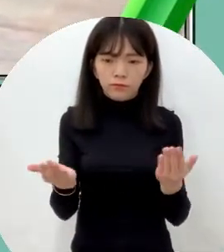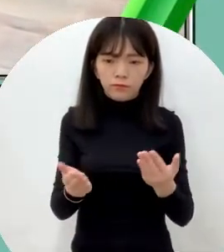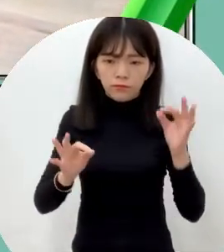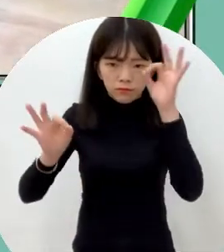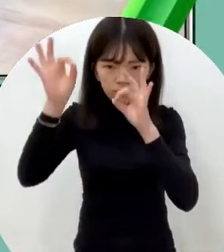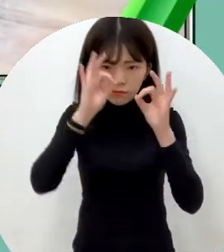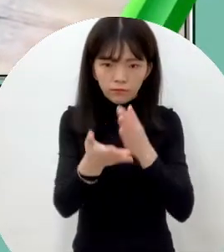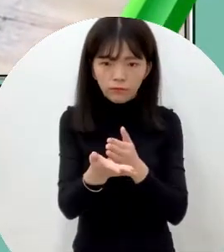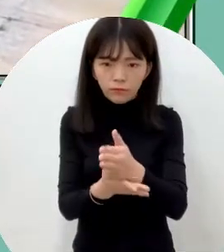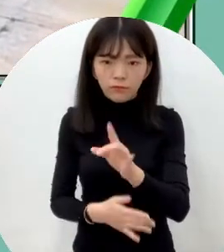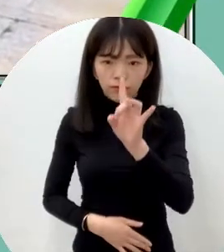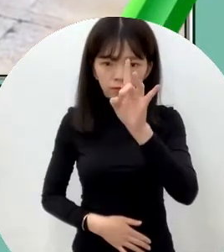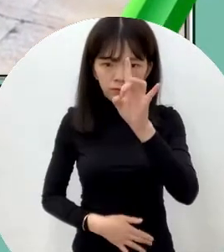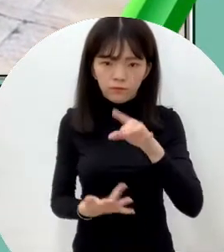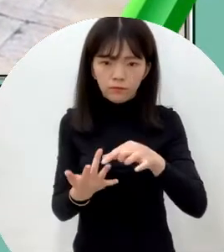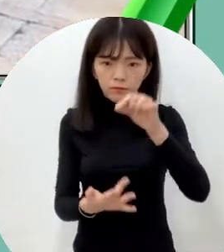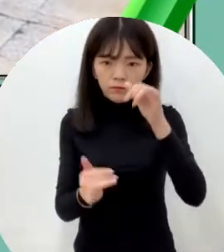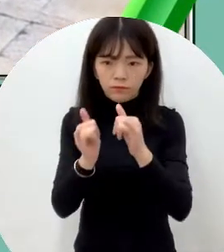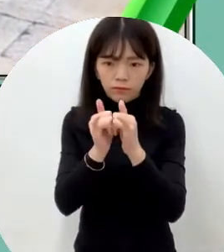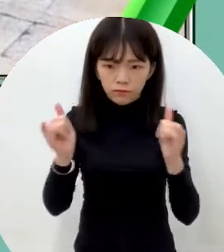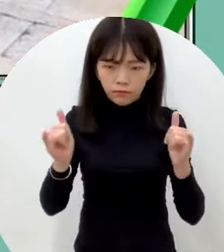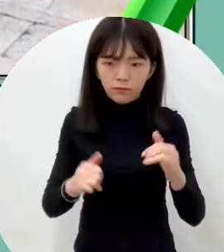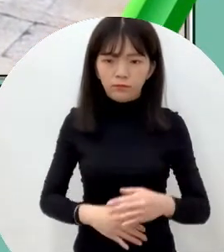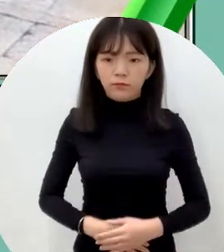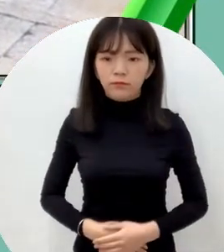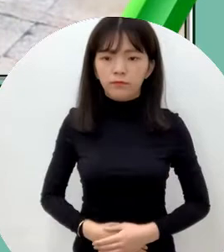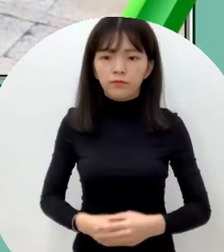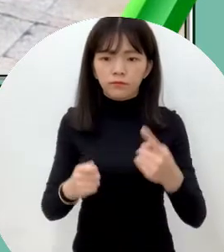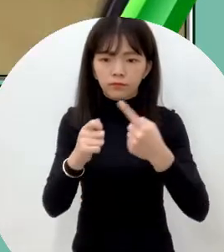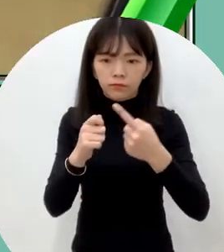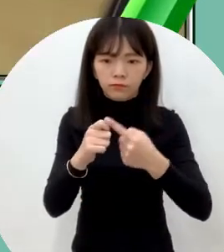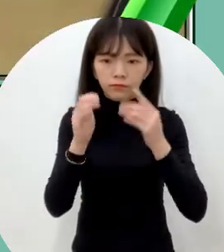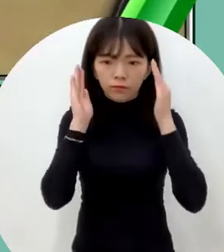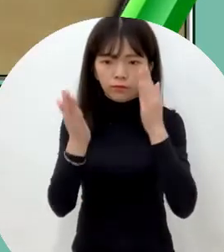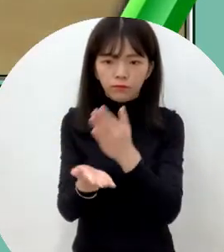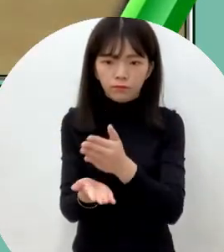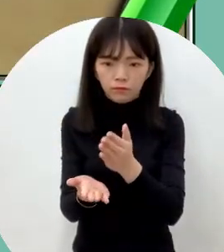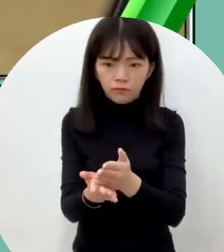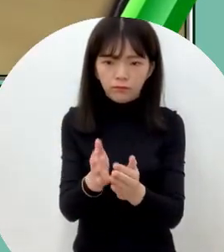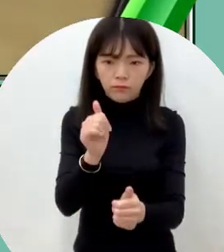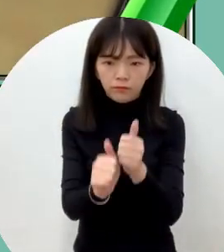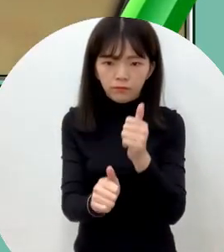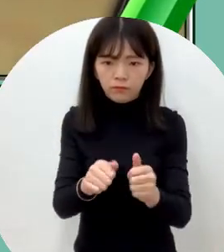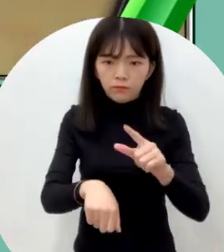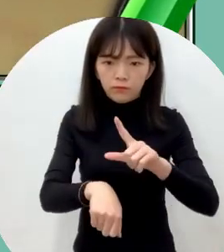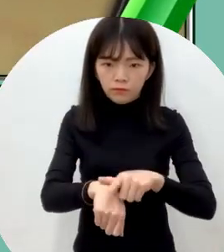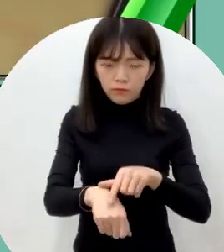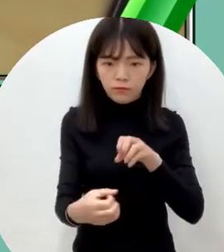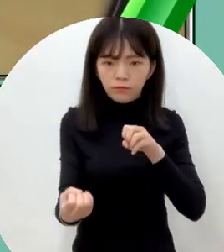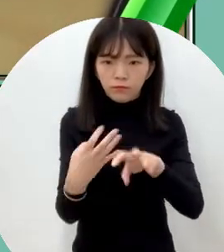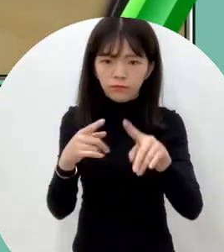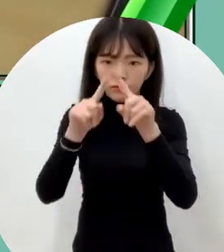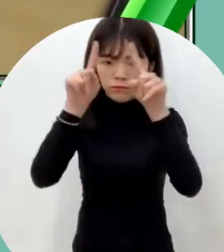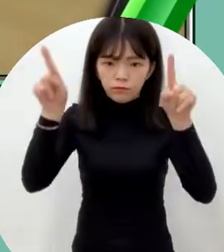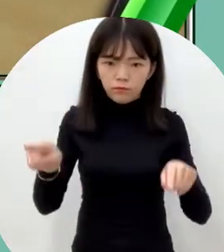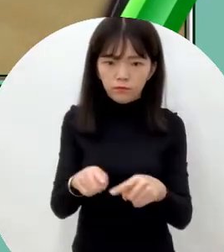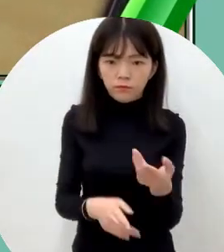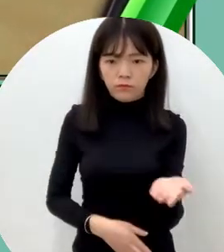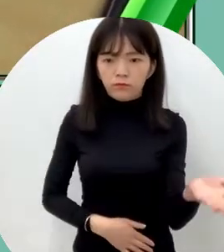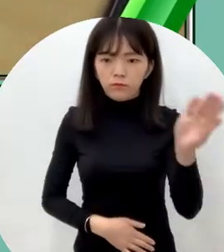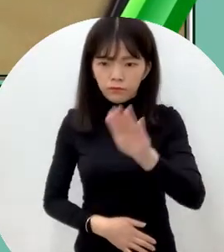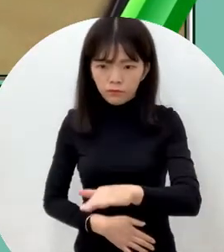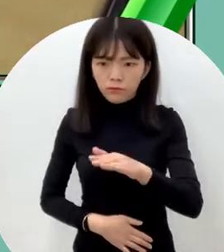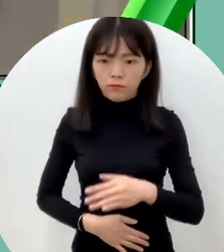사회, 과학, 직업탐구 영역에서 한 과목만 선택한 수험생은 첫 번째 선택 과목 시험 시간에